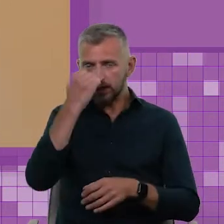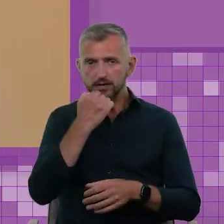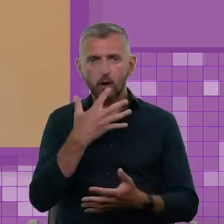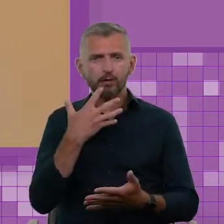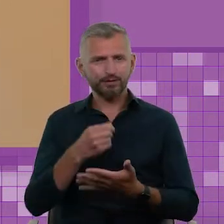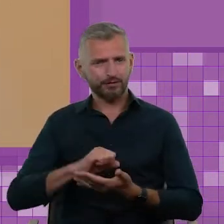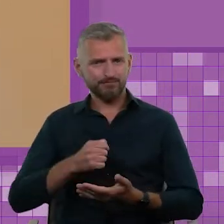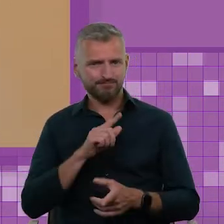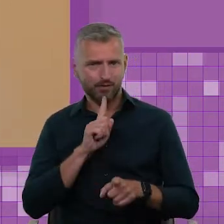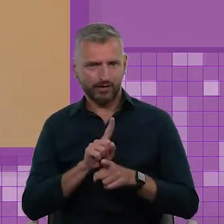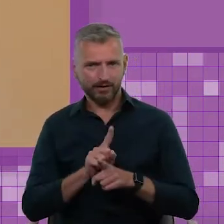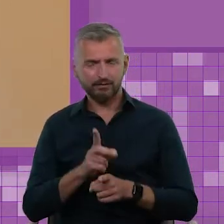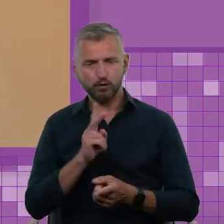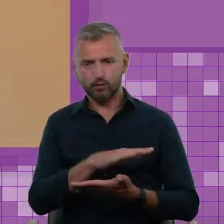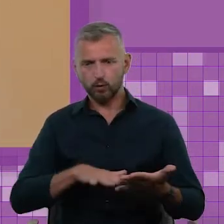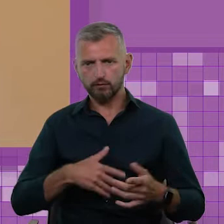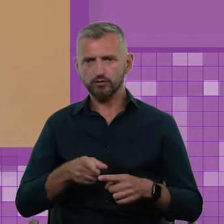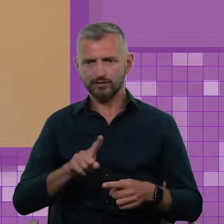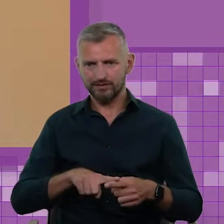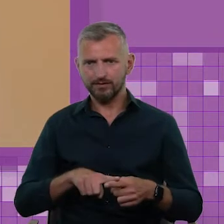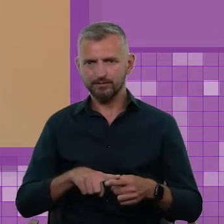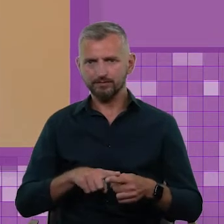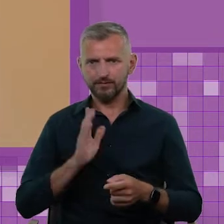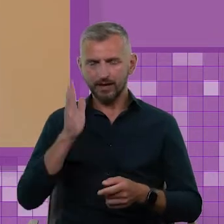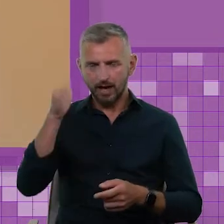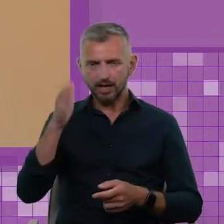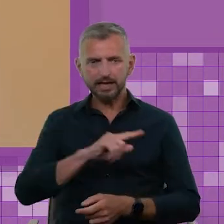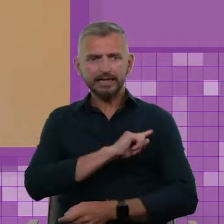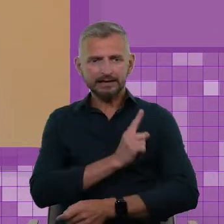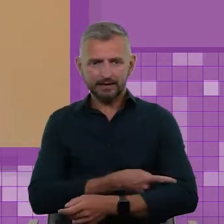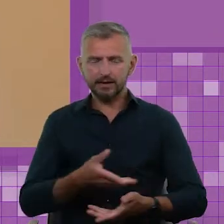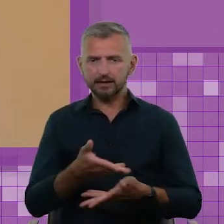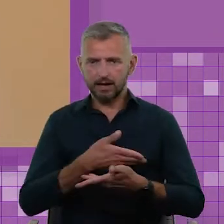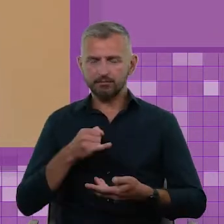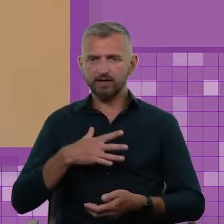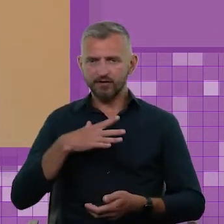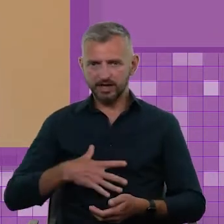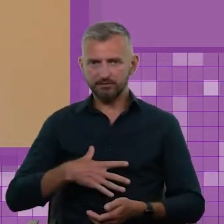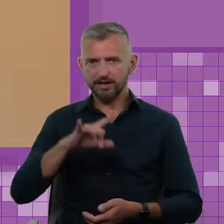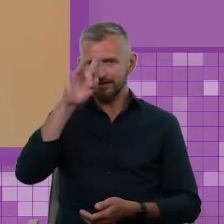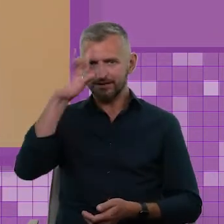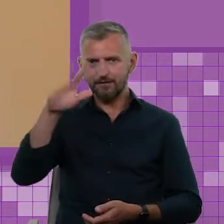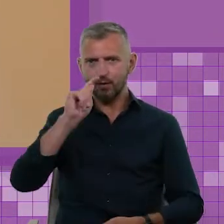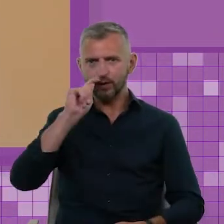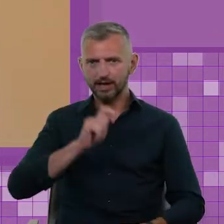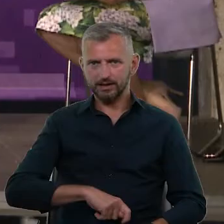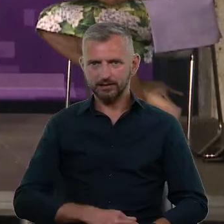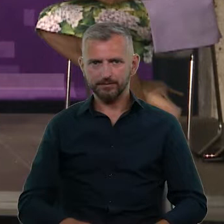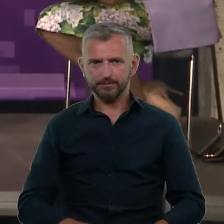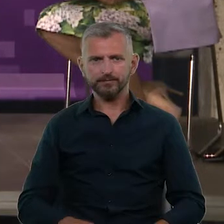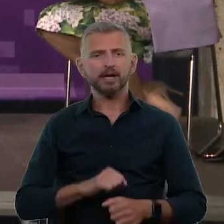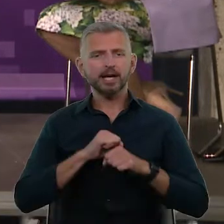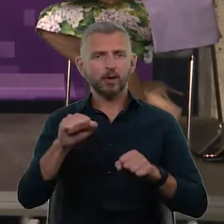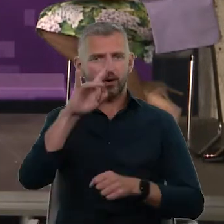посестрам, які продовжують цю роботу далі. Сил нам і витримки. Слава Україні!